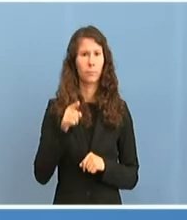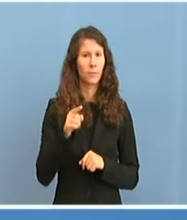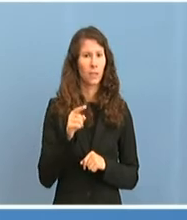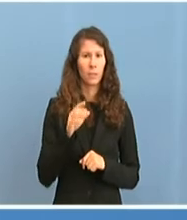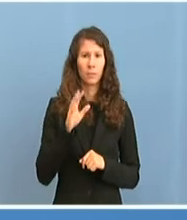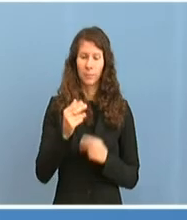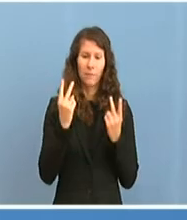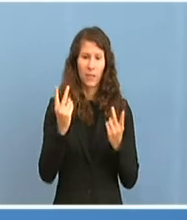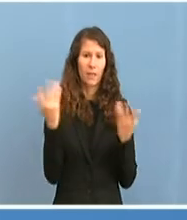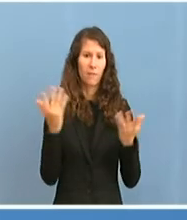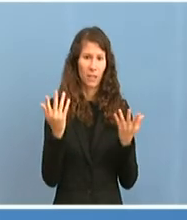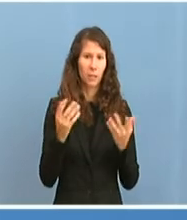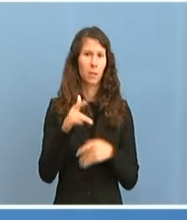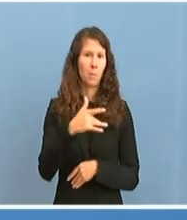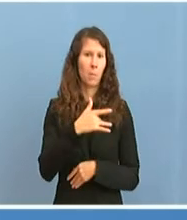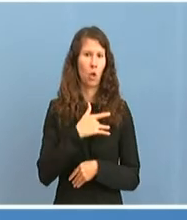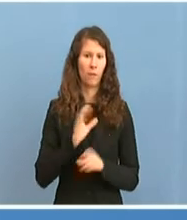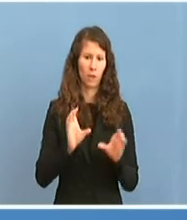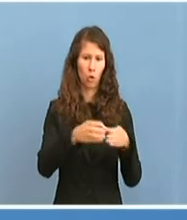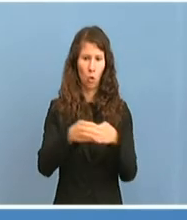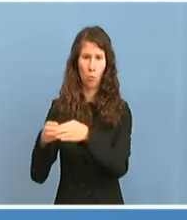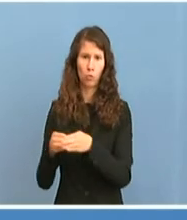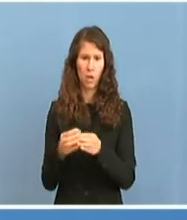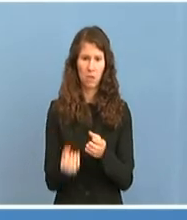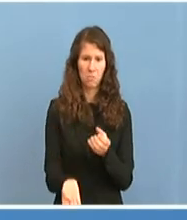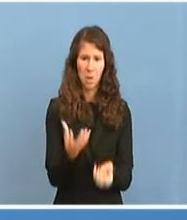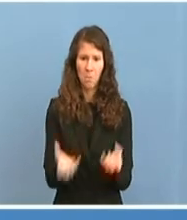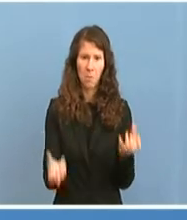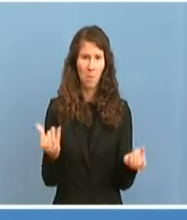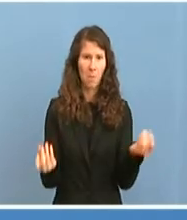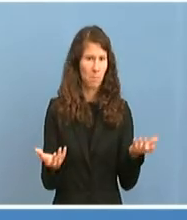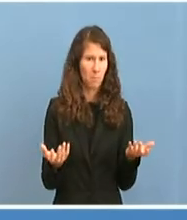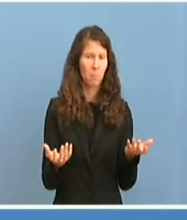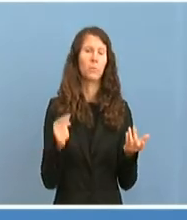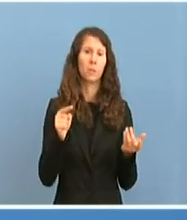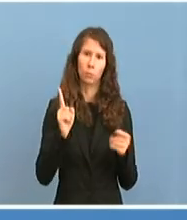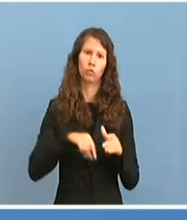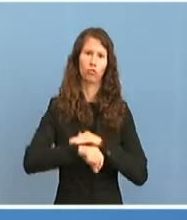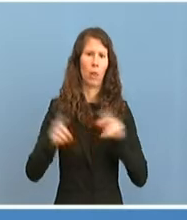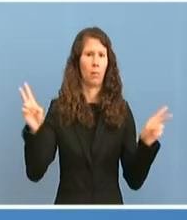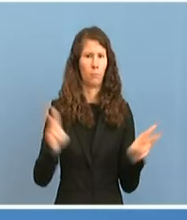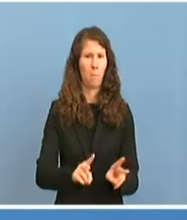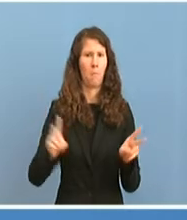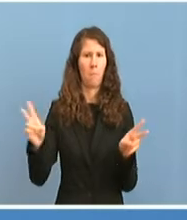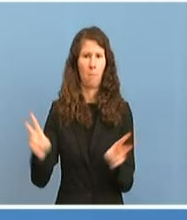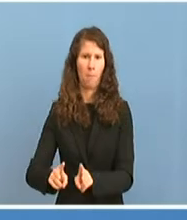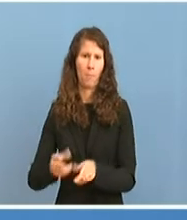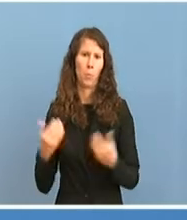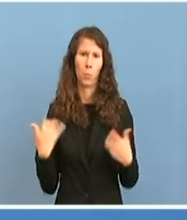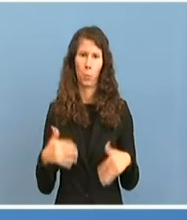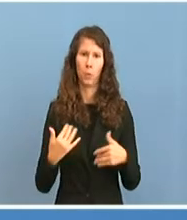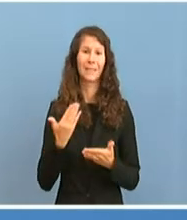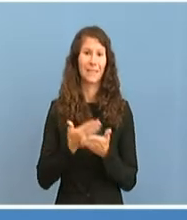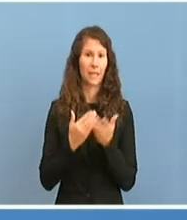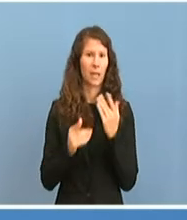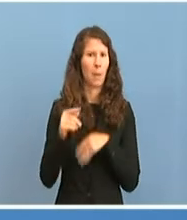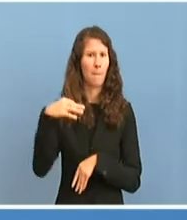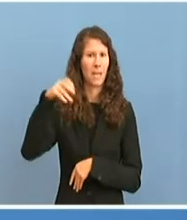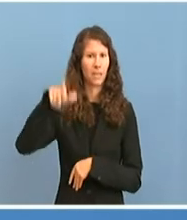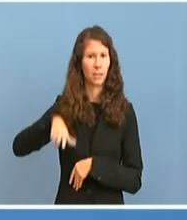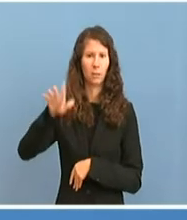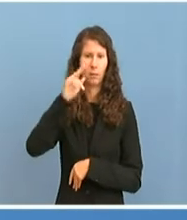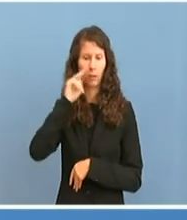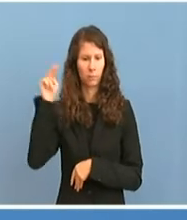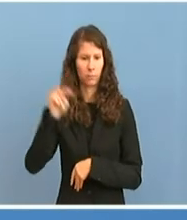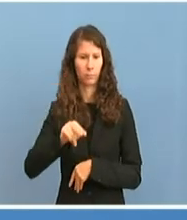von Ausbrüchen in betroffenen Kommunen. Und das ist jetzt aus Sicht des Ministers eben die